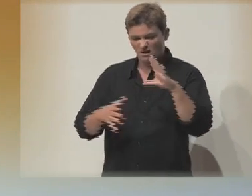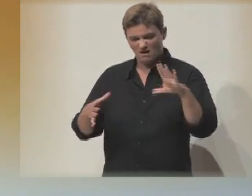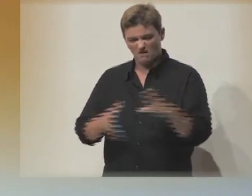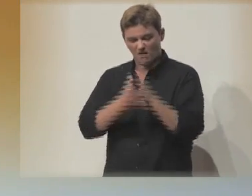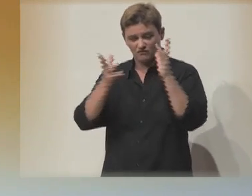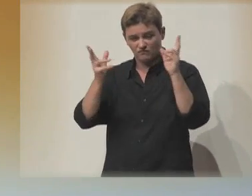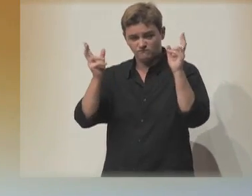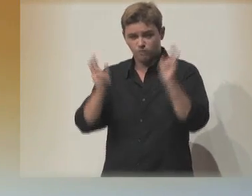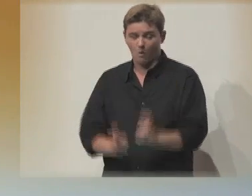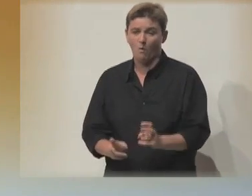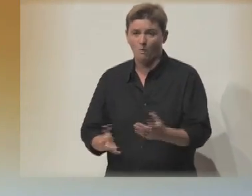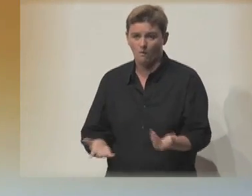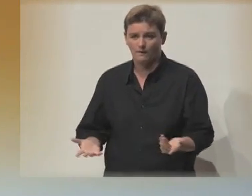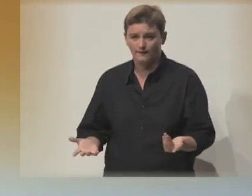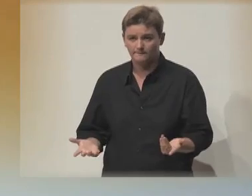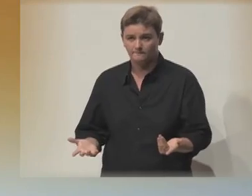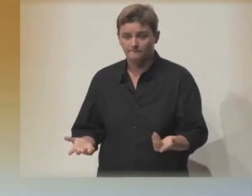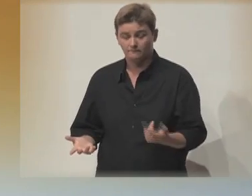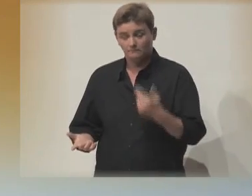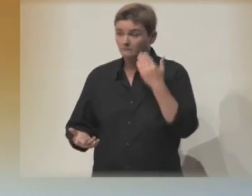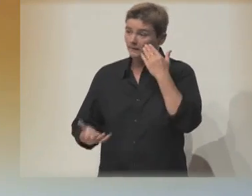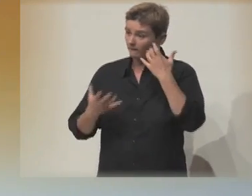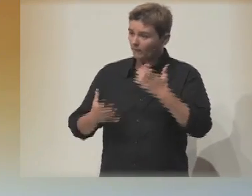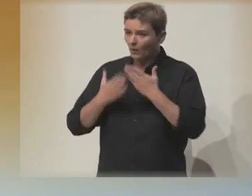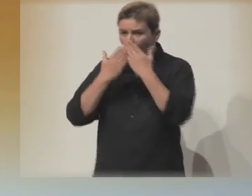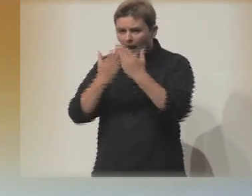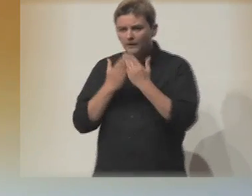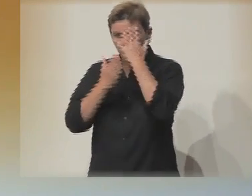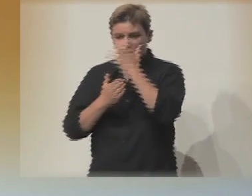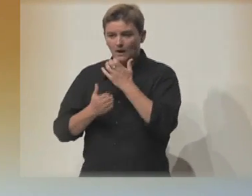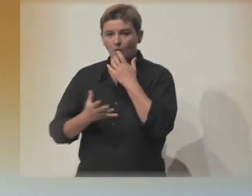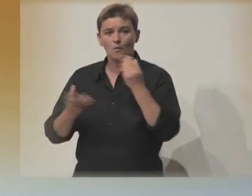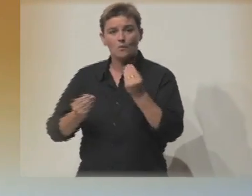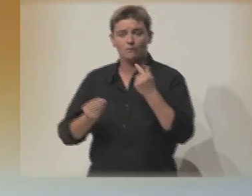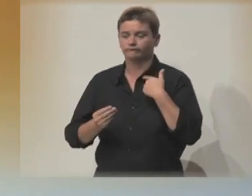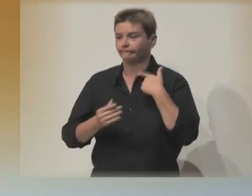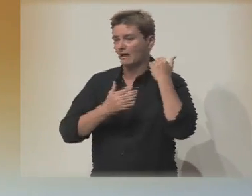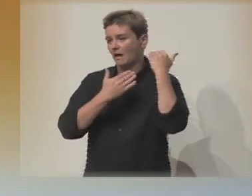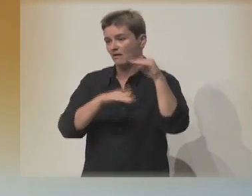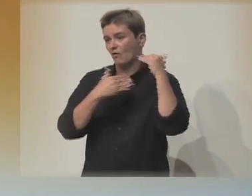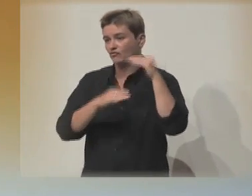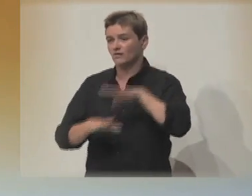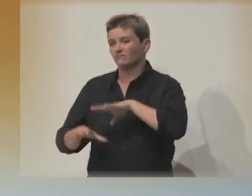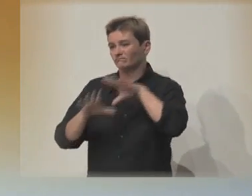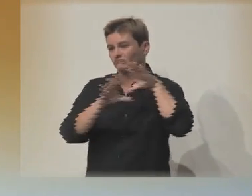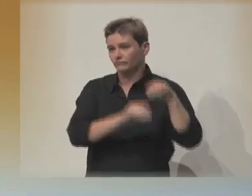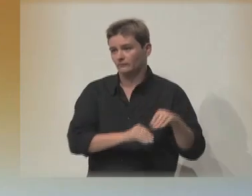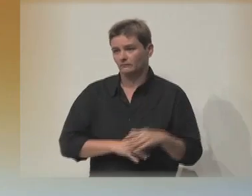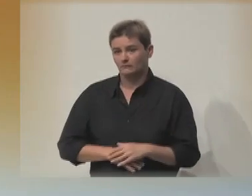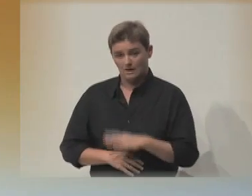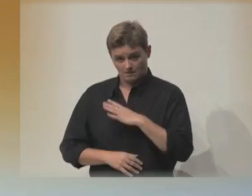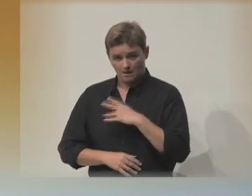image et que donc, si on veut faire des études sérieuses, il faut aller ailleurs. Beaucoup d'universitaires et